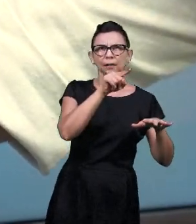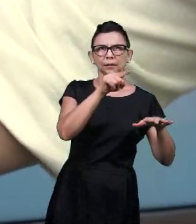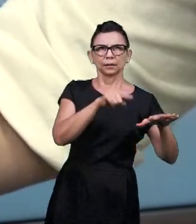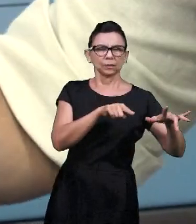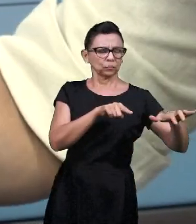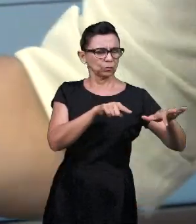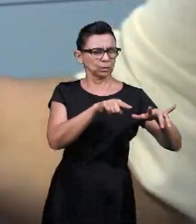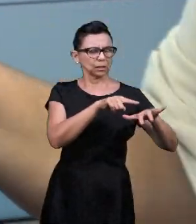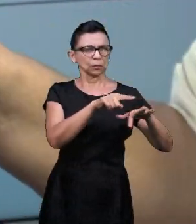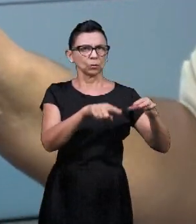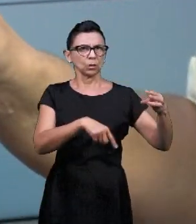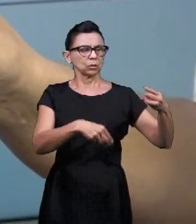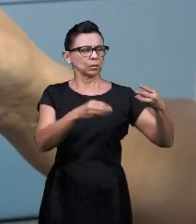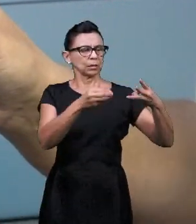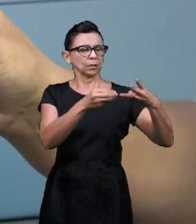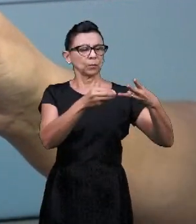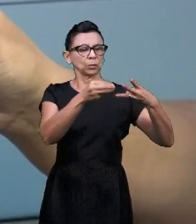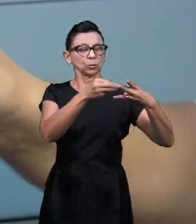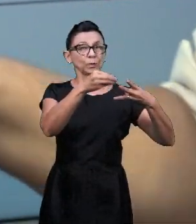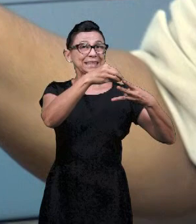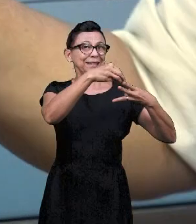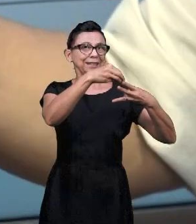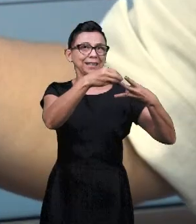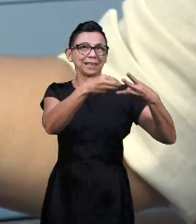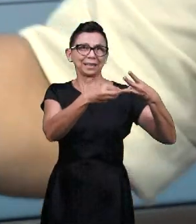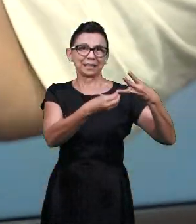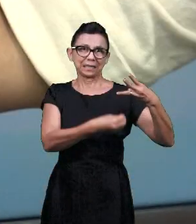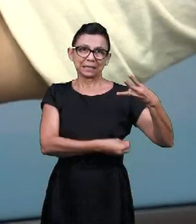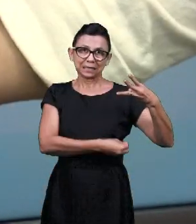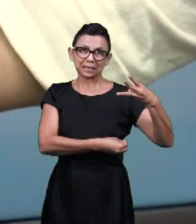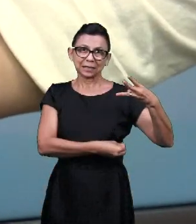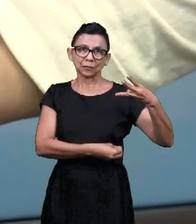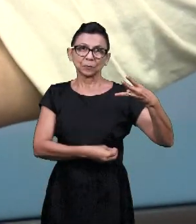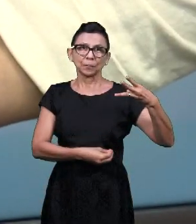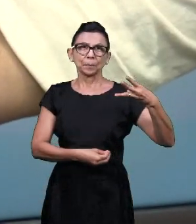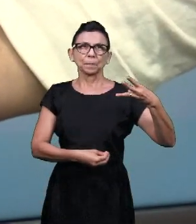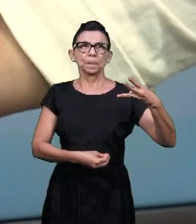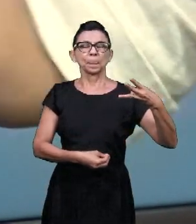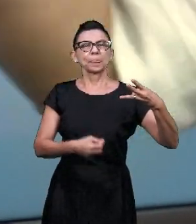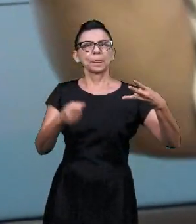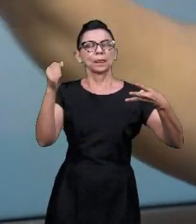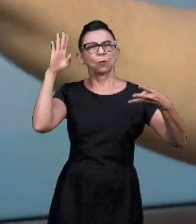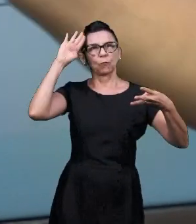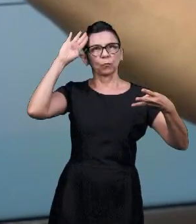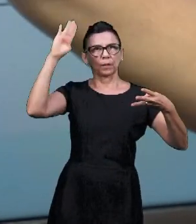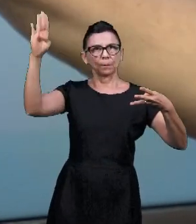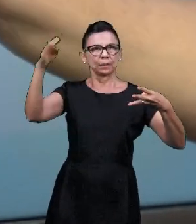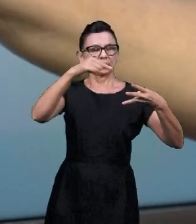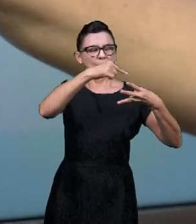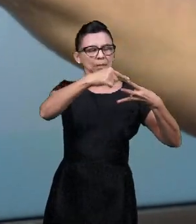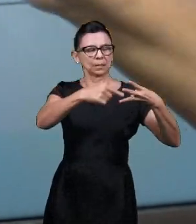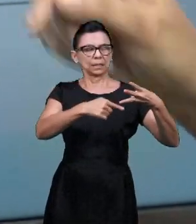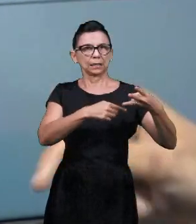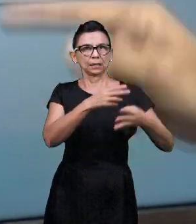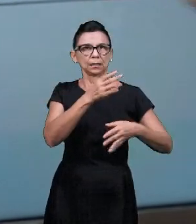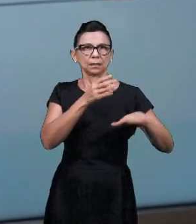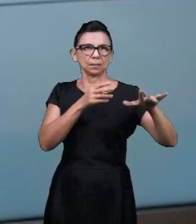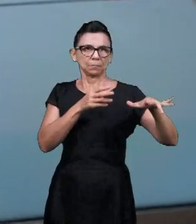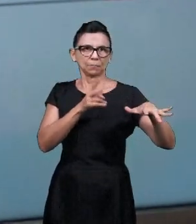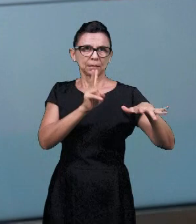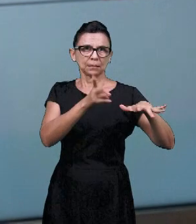notes, une triade. Donc, nous avons l'état fondamental, la première inversion et deuxième